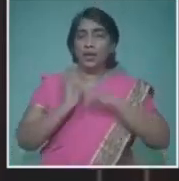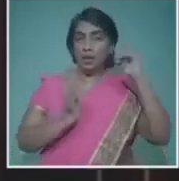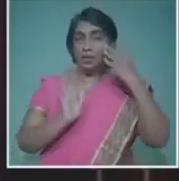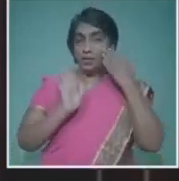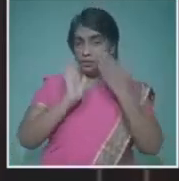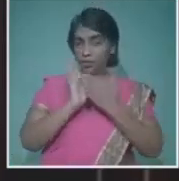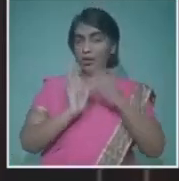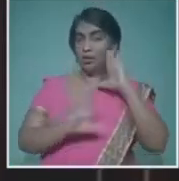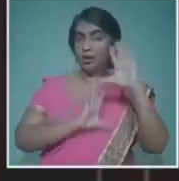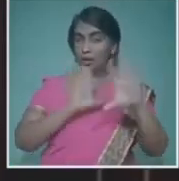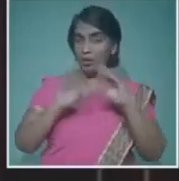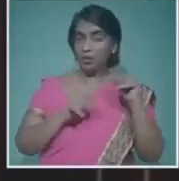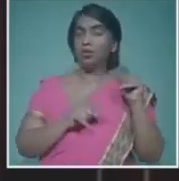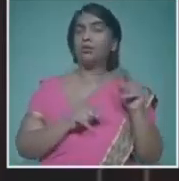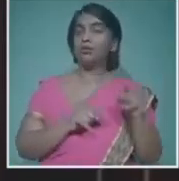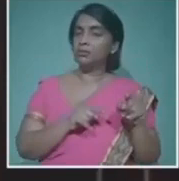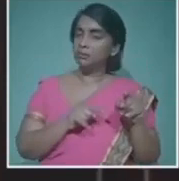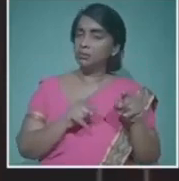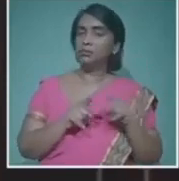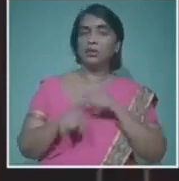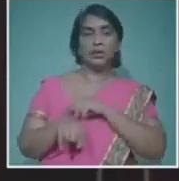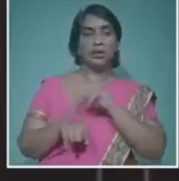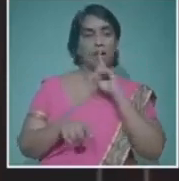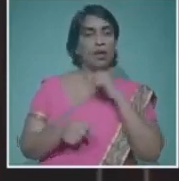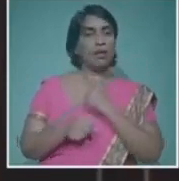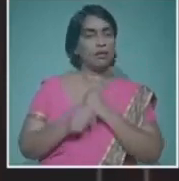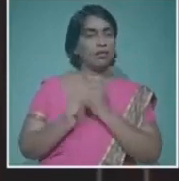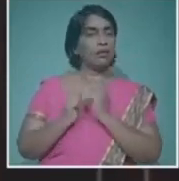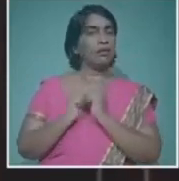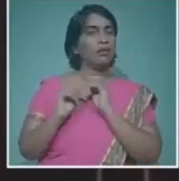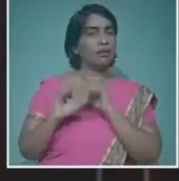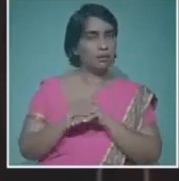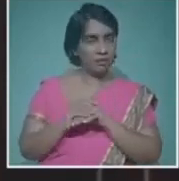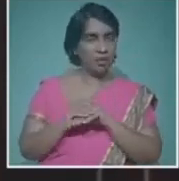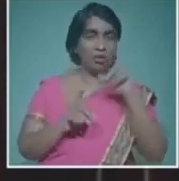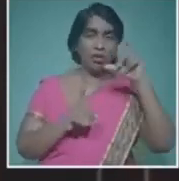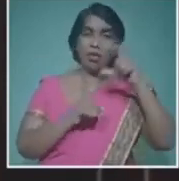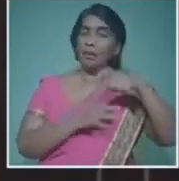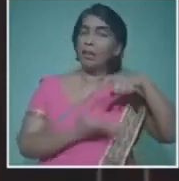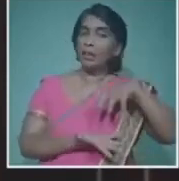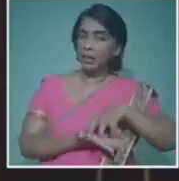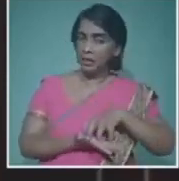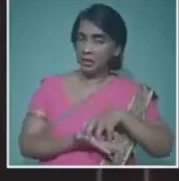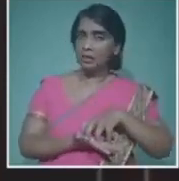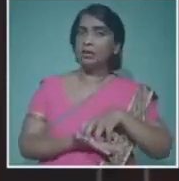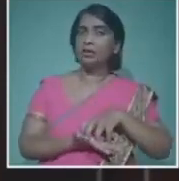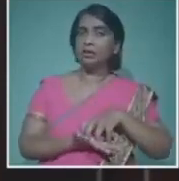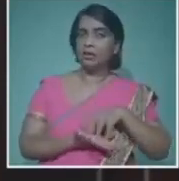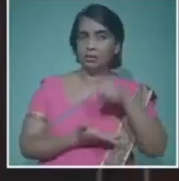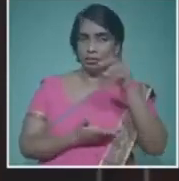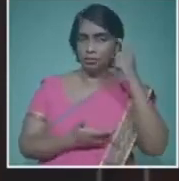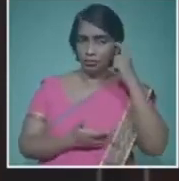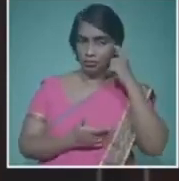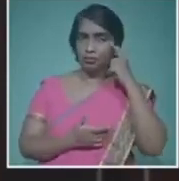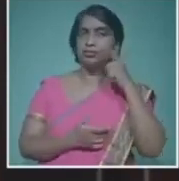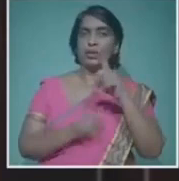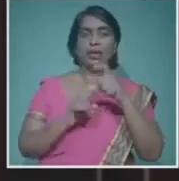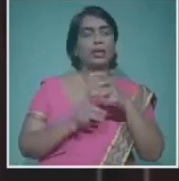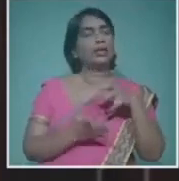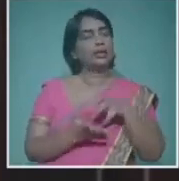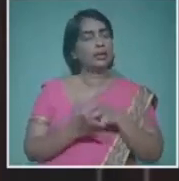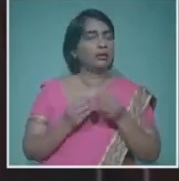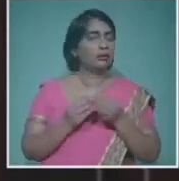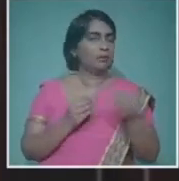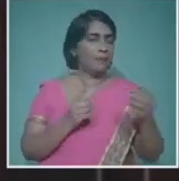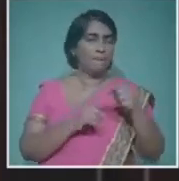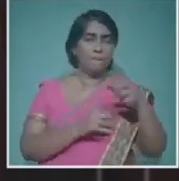ජාතික දත්ත සංඛ්‍යා ලේඛනවත් මේ කියන රාජ්‍ය වැඩසටහනවත් කොළඹ දිස්ත්‍රික්කයේ ඔබතුමා දන්නවම තුමාගේ දිස්ත්‍රික්කයට මායිම් වෙන